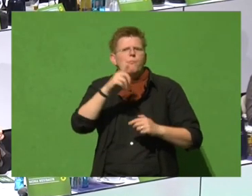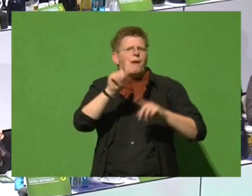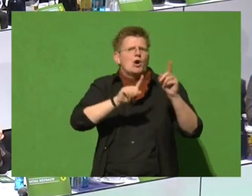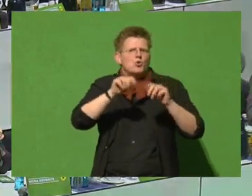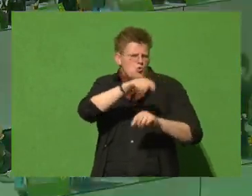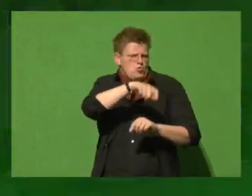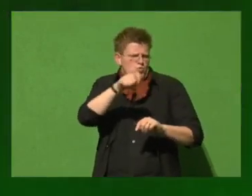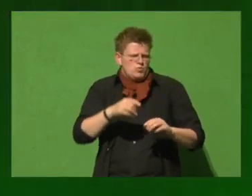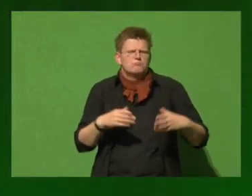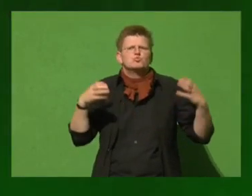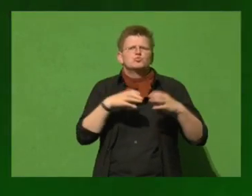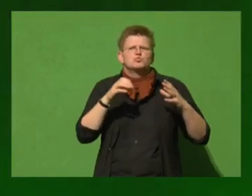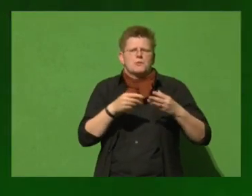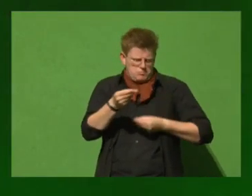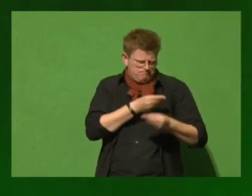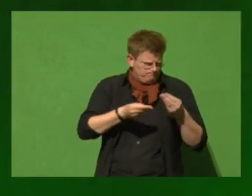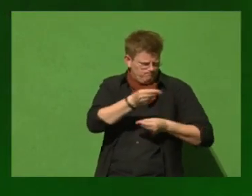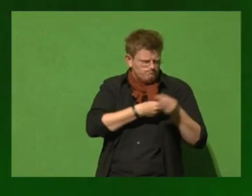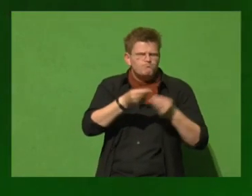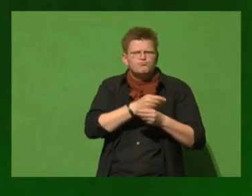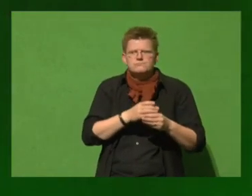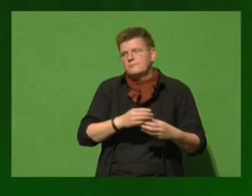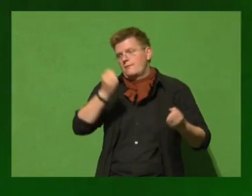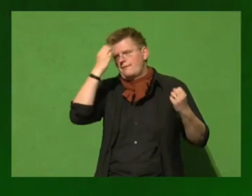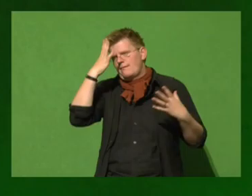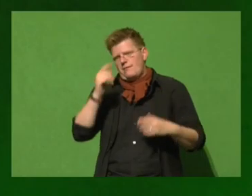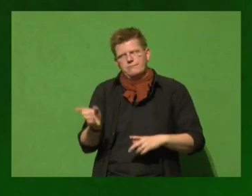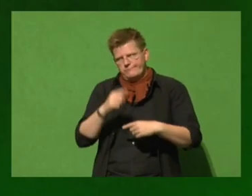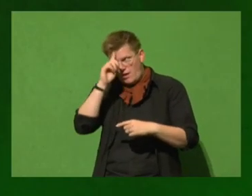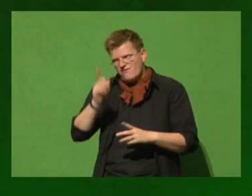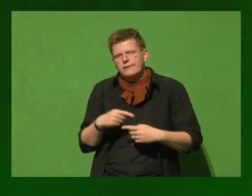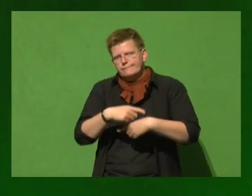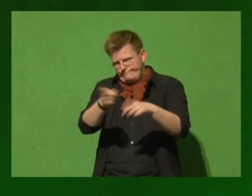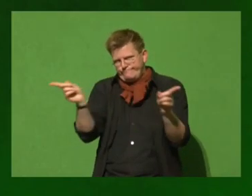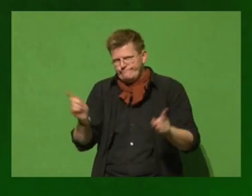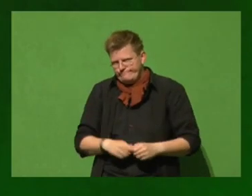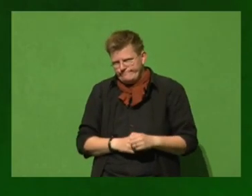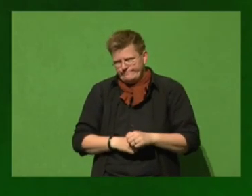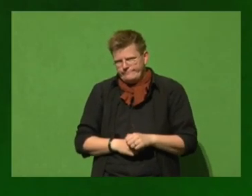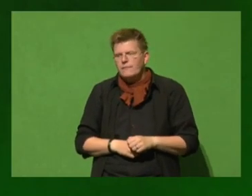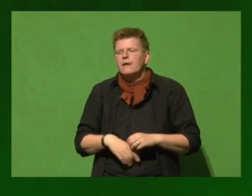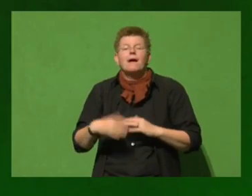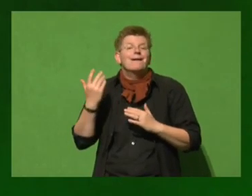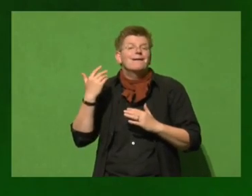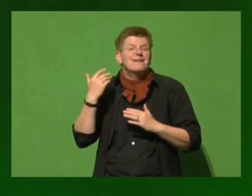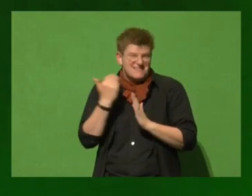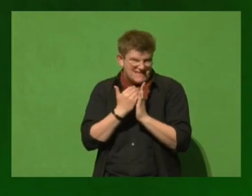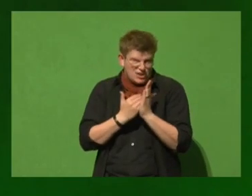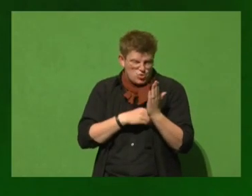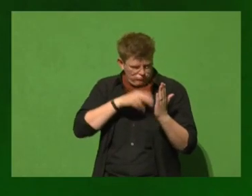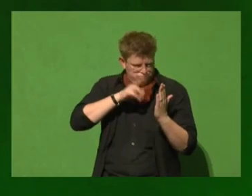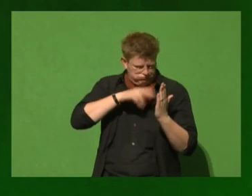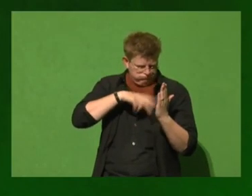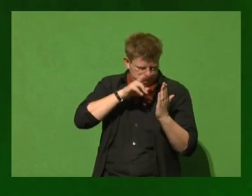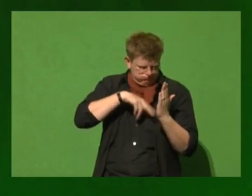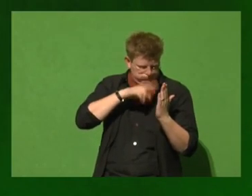gemacht. Und ich weiß das, liebe Delegierte, ihr tut das natürlich täglich. Wir haben unsere Satzung gelesen. Ich will